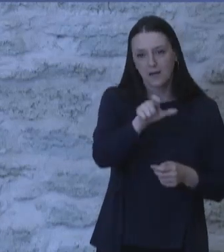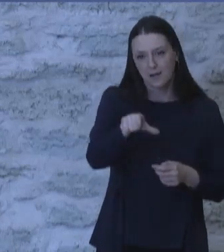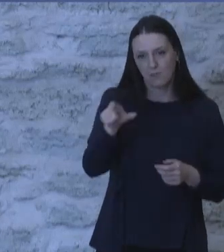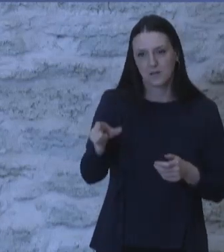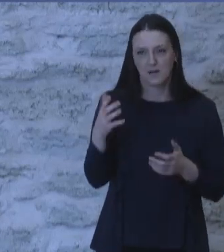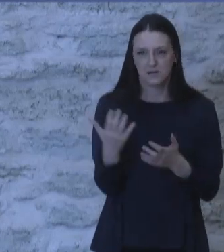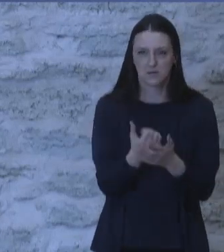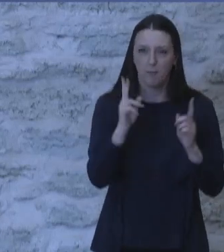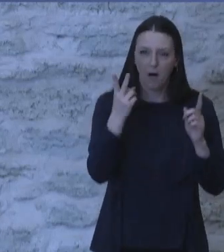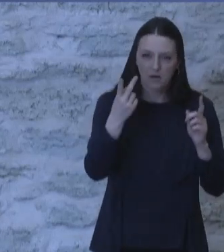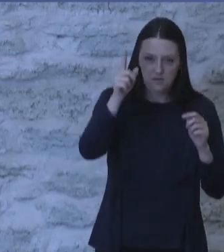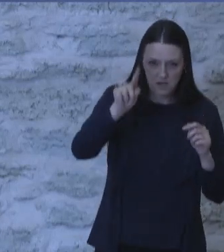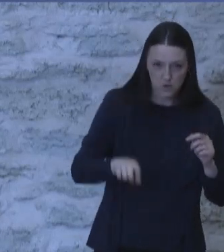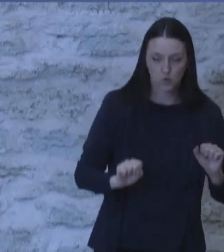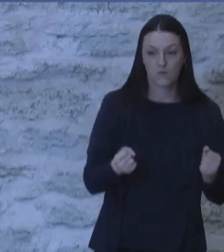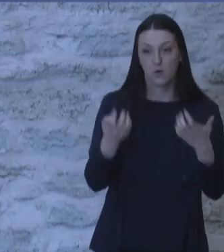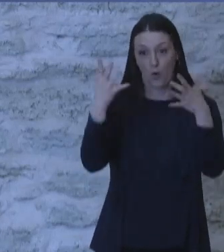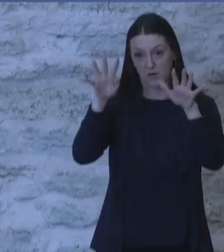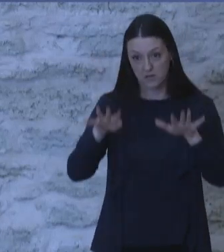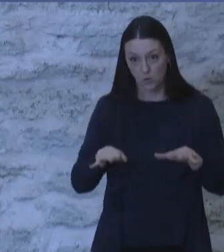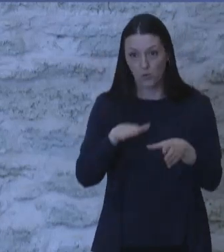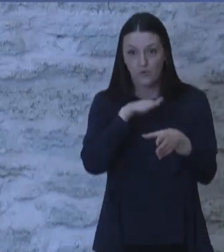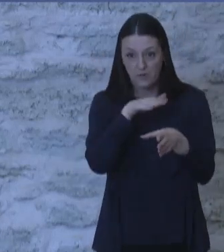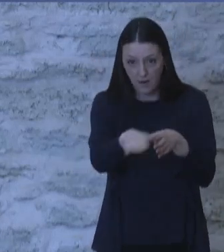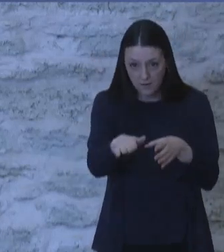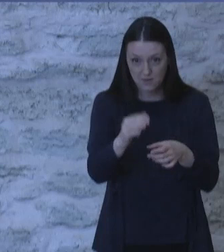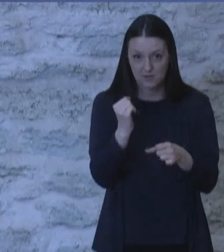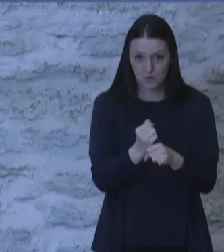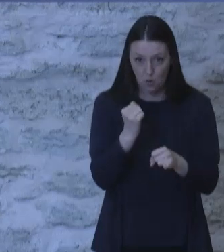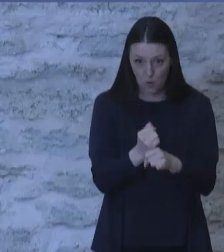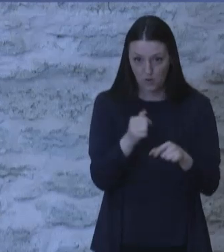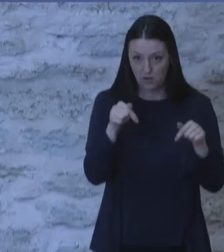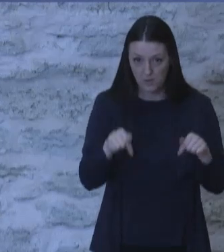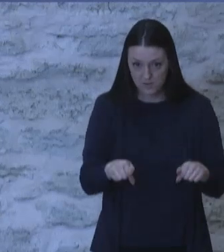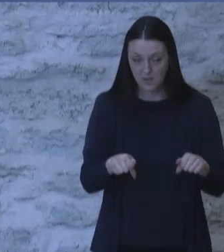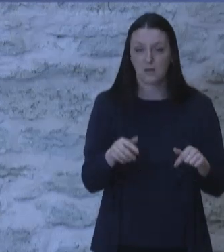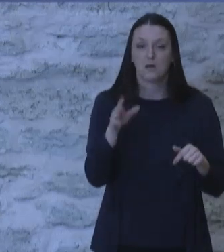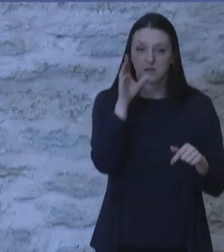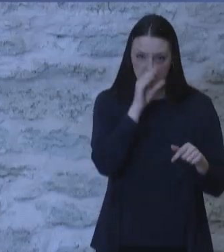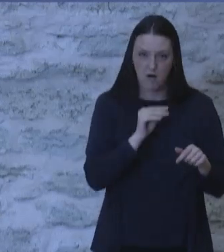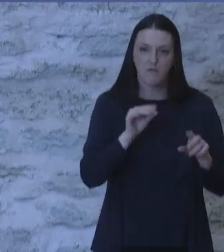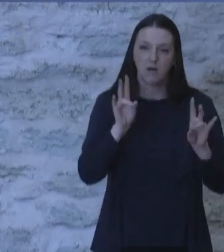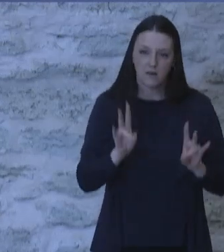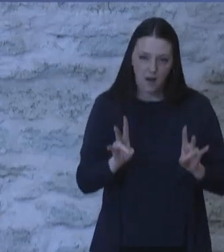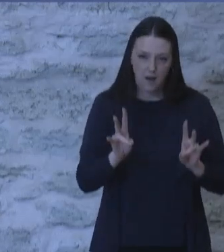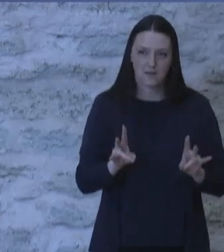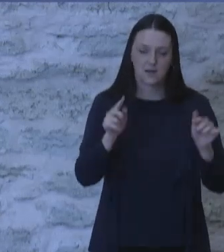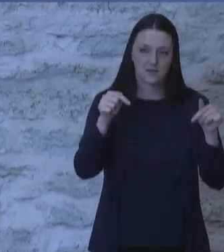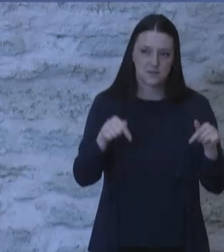nimetatud 12. kuud või 9. kuud, et nemad saavad jääda hooaja töödele